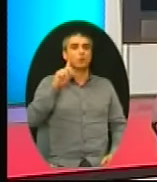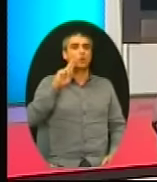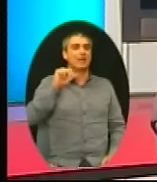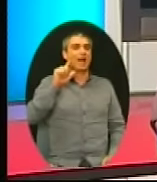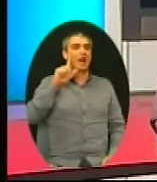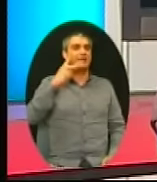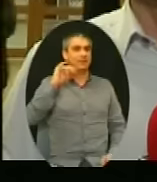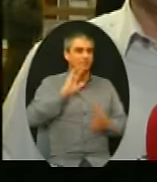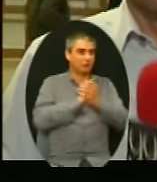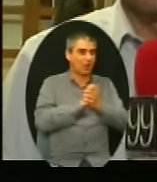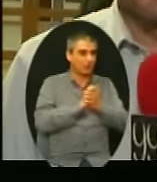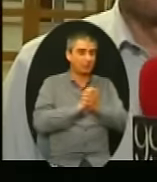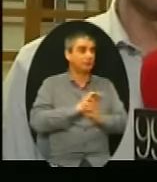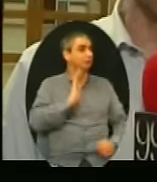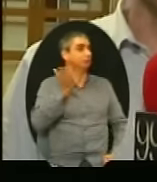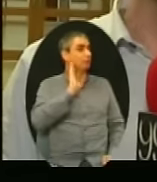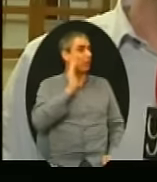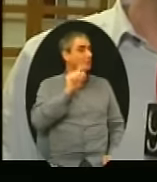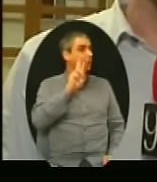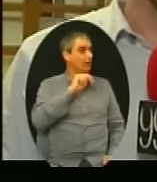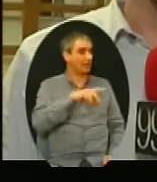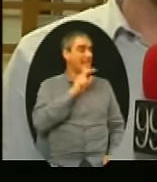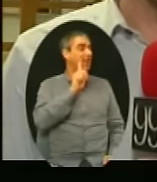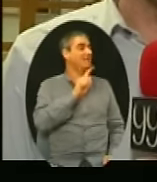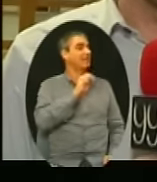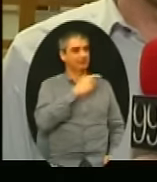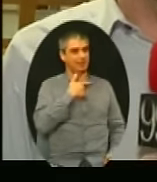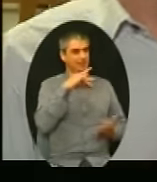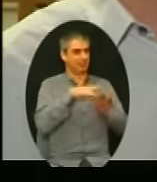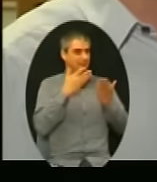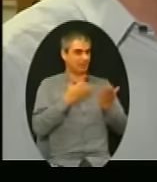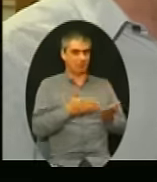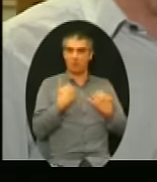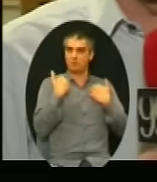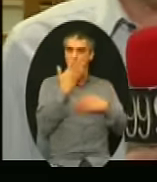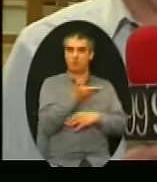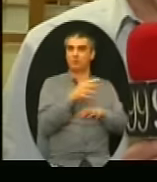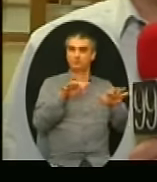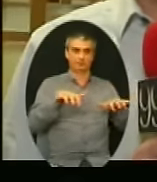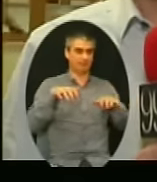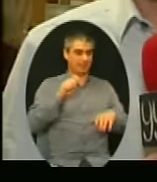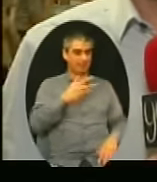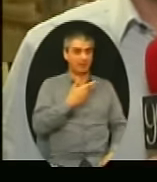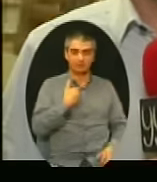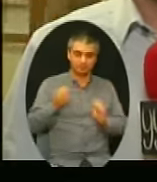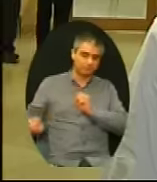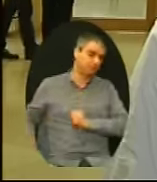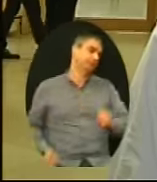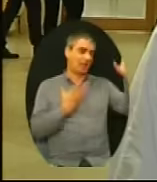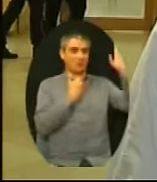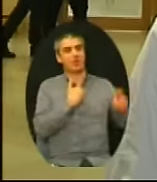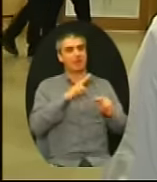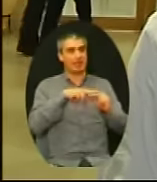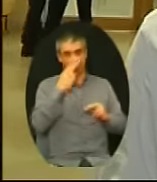לך. שלום אורית לוי נסיאל, אני נמצא פה מחוץ למליאה, נזרקתי מהמליאה